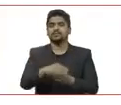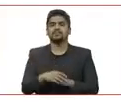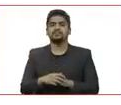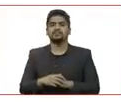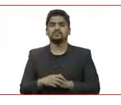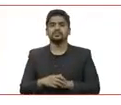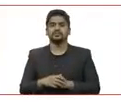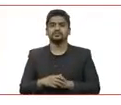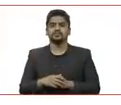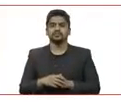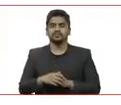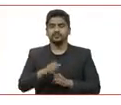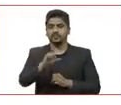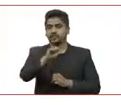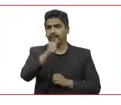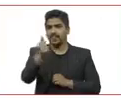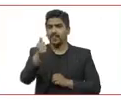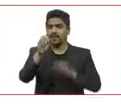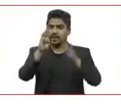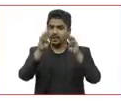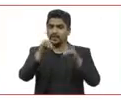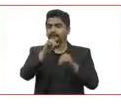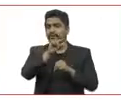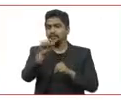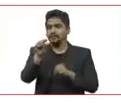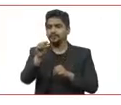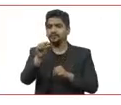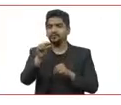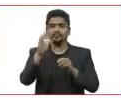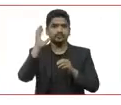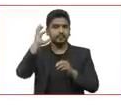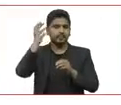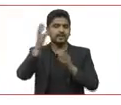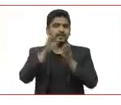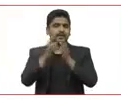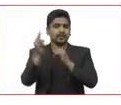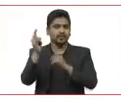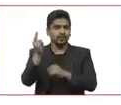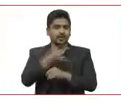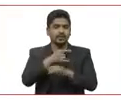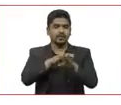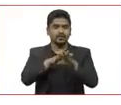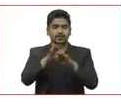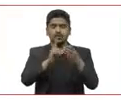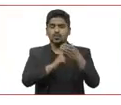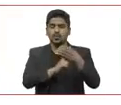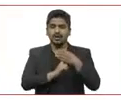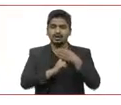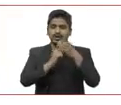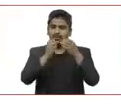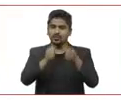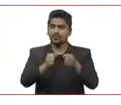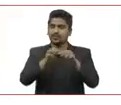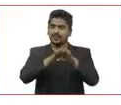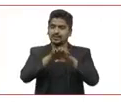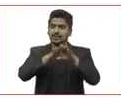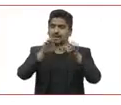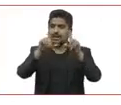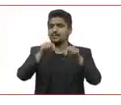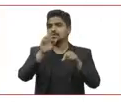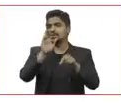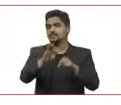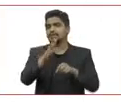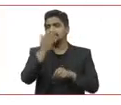र अर्को एकदमै महत्त्वपूर्ण कुरा, विदेशबाट आएकाहरूमा क्वारेन्टाइनमा बस्नु एकदमै आवश्यक अहिले पनि